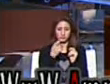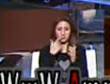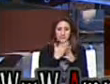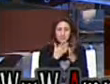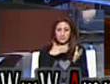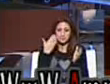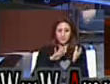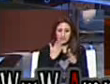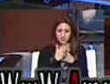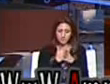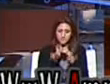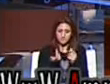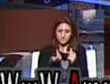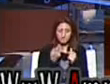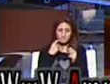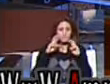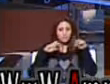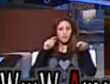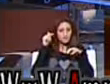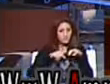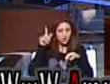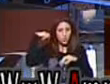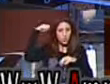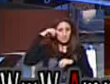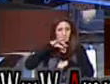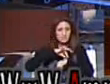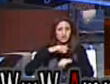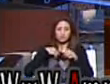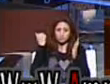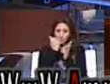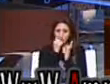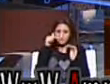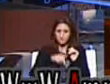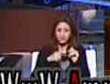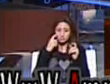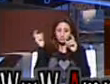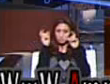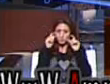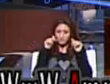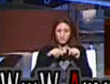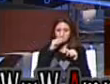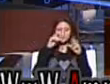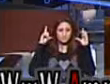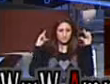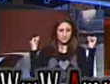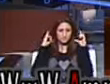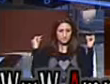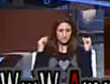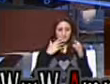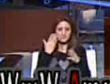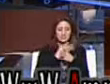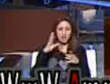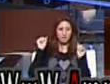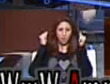الطبيب الحمد لله بحاله جيده جدا، وان هو يعني حتى ما علمنا من احد الممرضات ان هي لما انقطعت